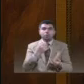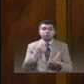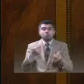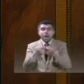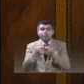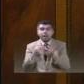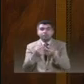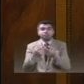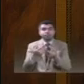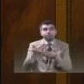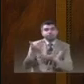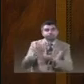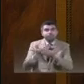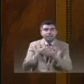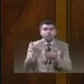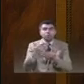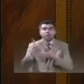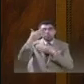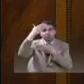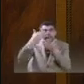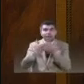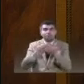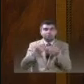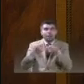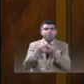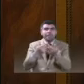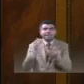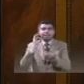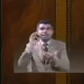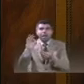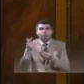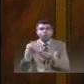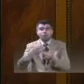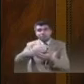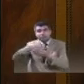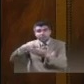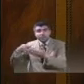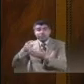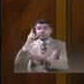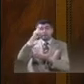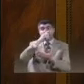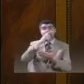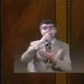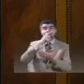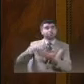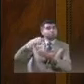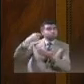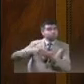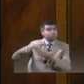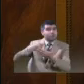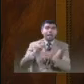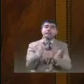الإمكانيات التي تكون عند الدولة تعجز عن أن تؤدي مصاريفها، فنحتاج إلى